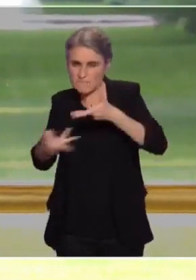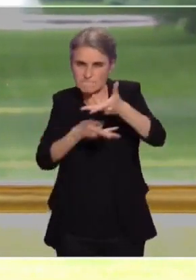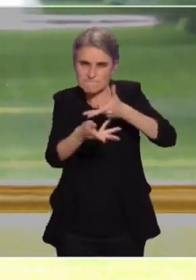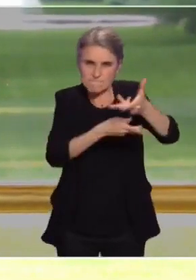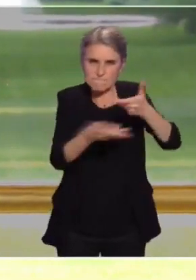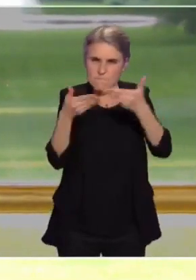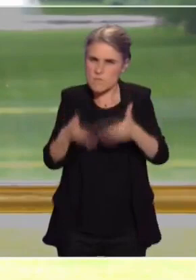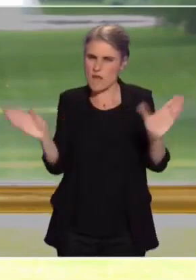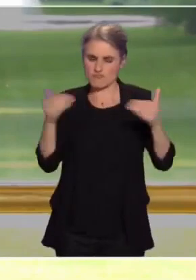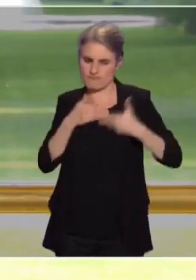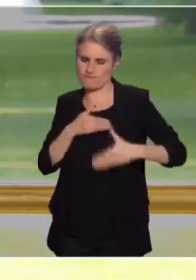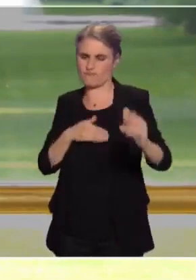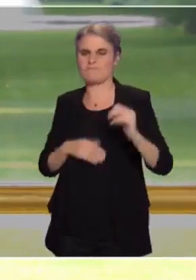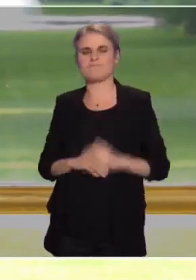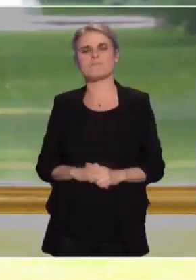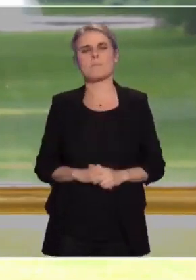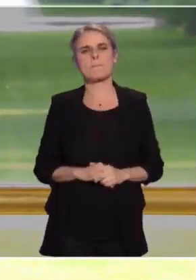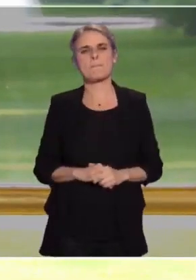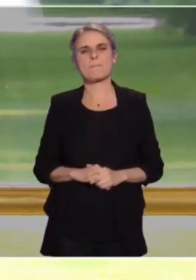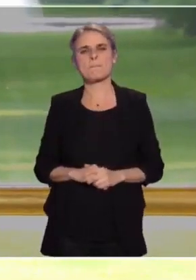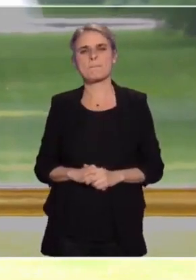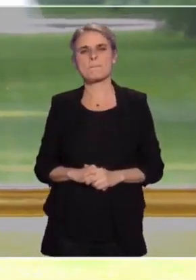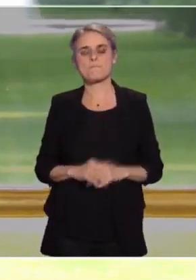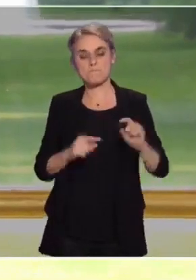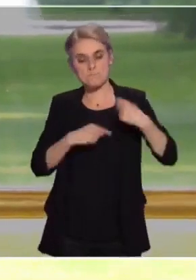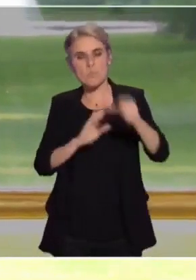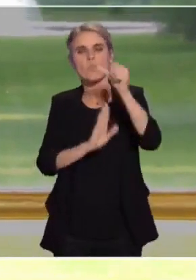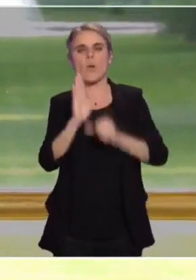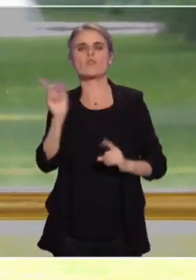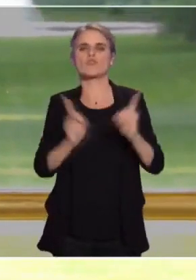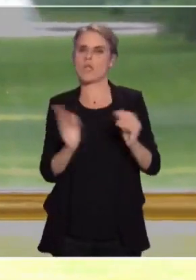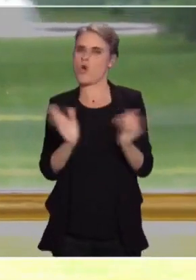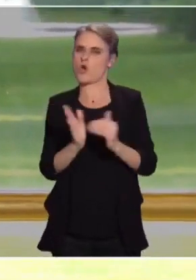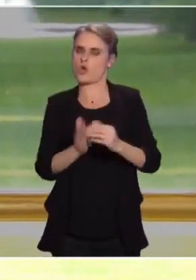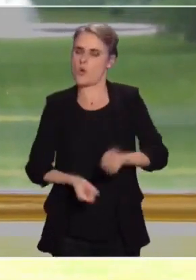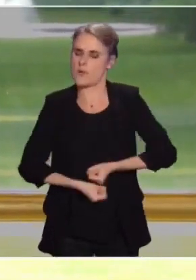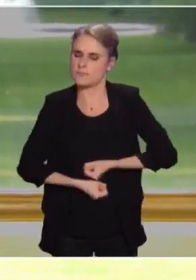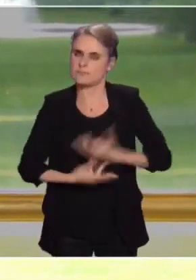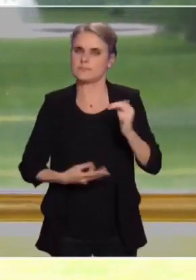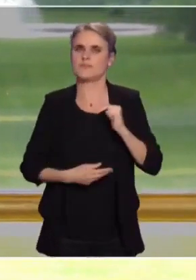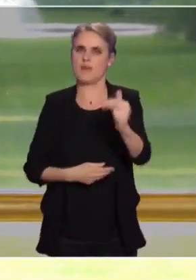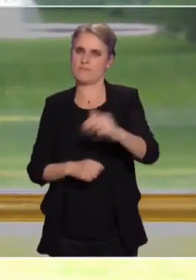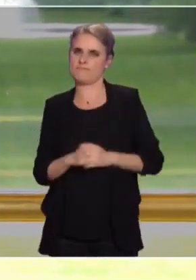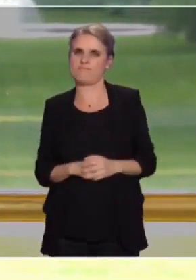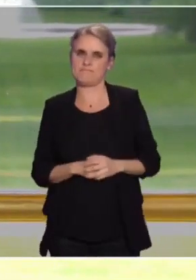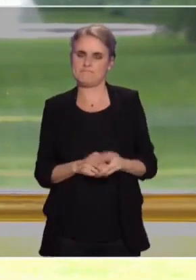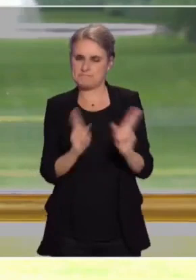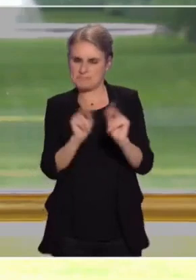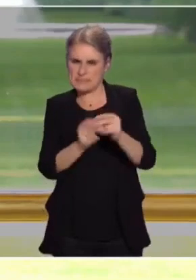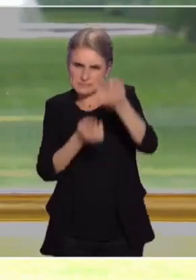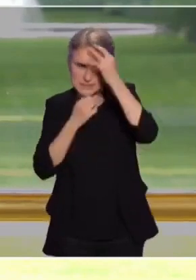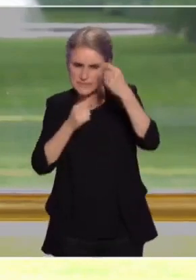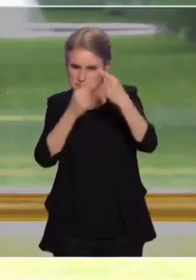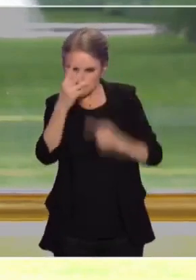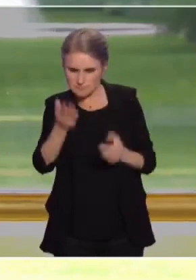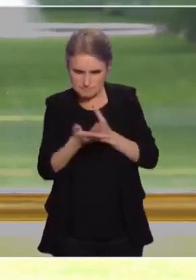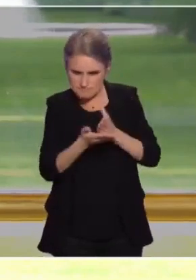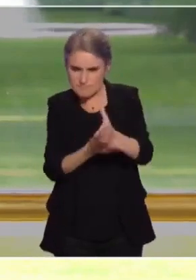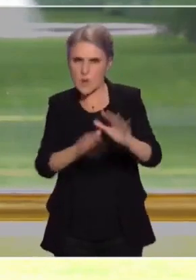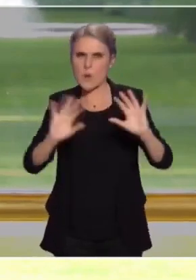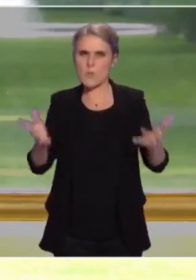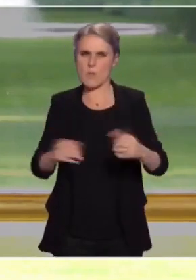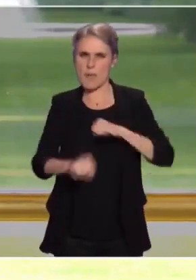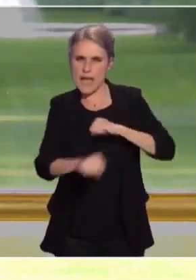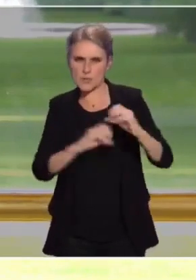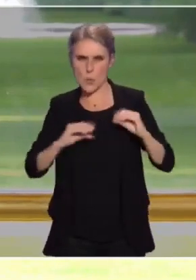prochains jours je m'adresserai à vous en juillet pour préciser ce nouveau chemin lancé les